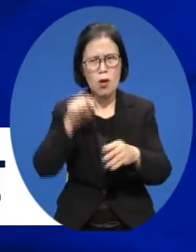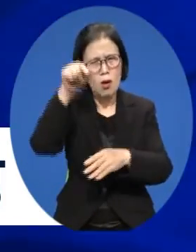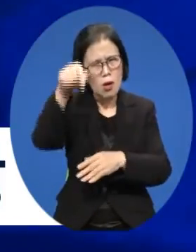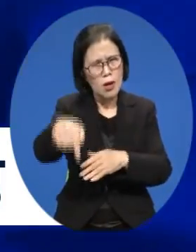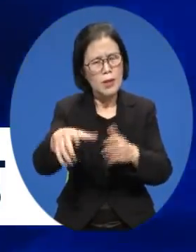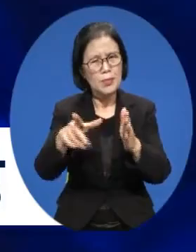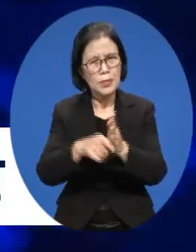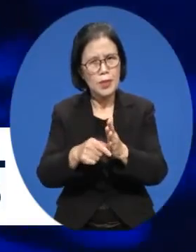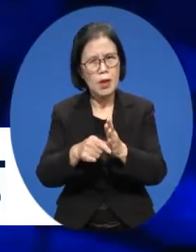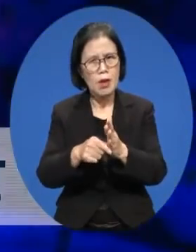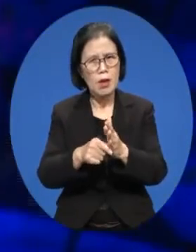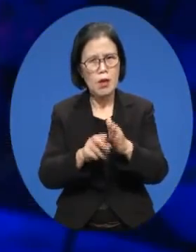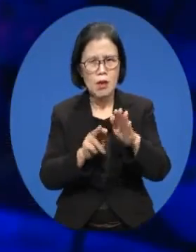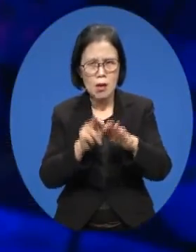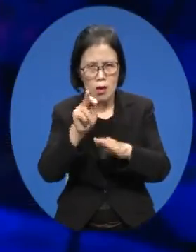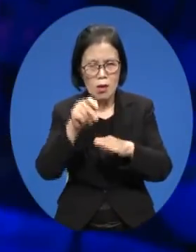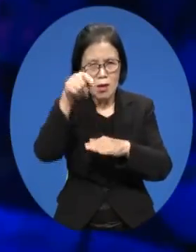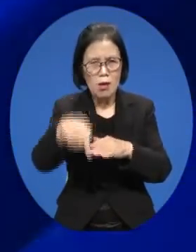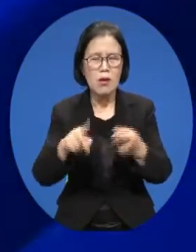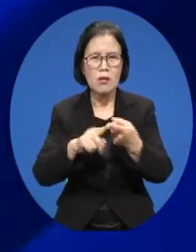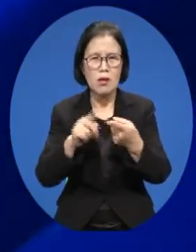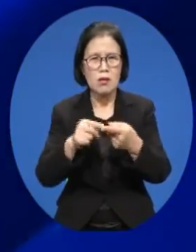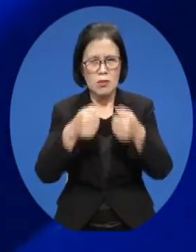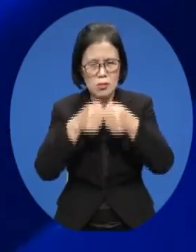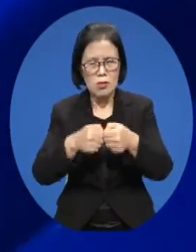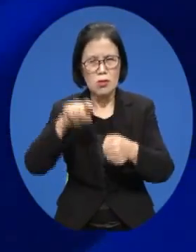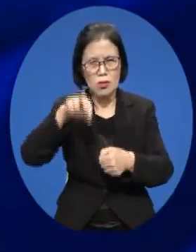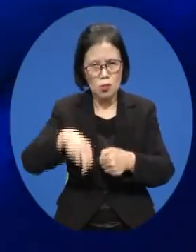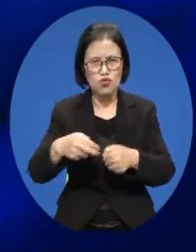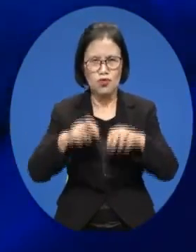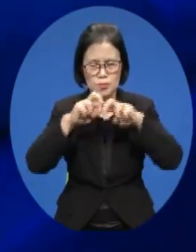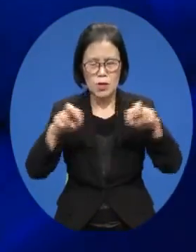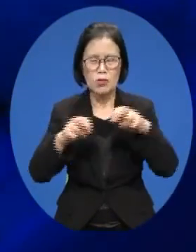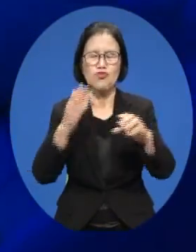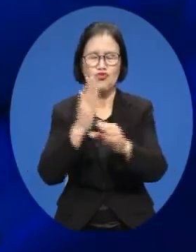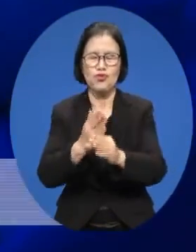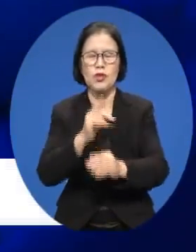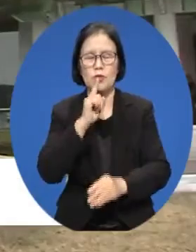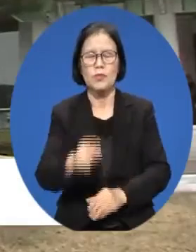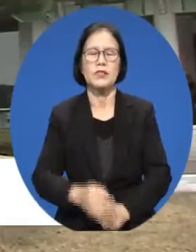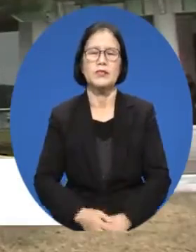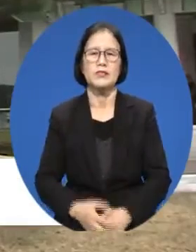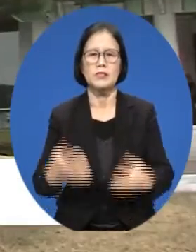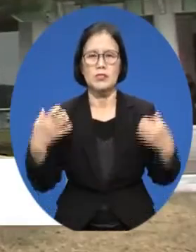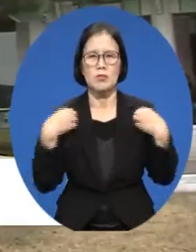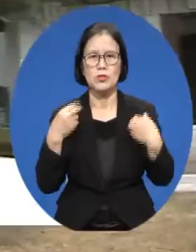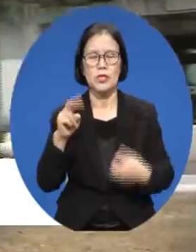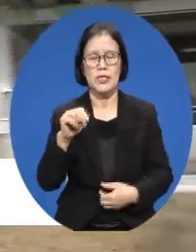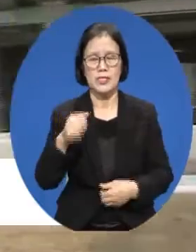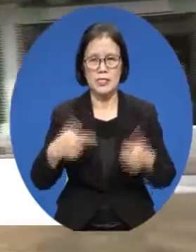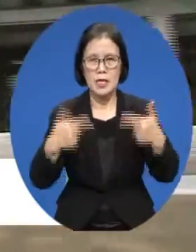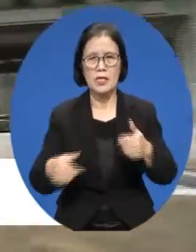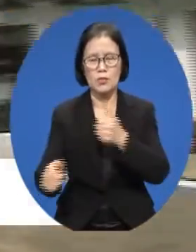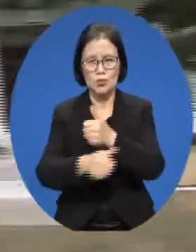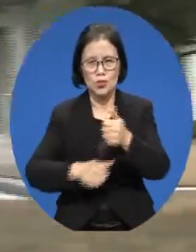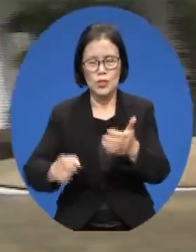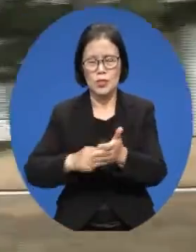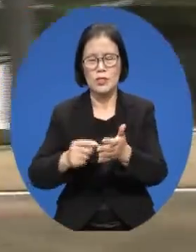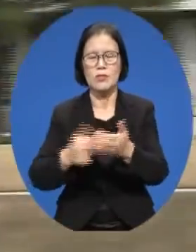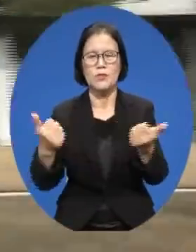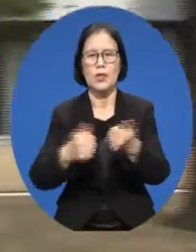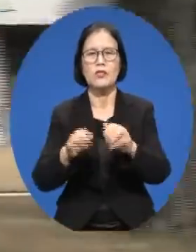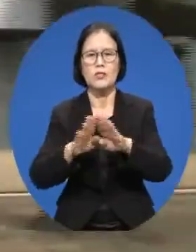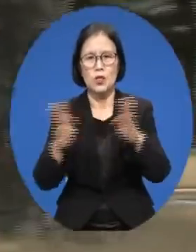수평 비행 을 했는지 여부 등을 따져보는 것으로 알려졌습니다 정부는 nsc 상임위 긴급 회의를 열국